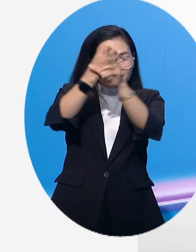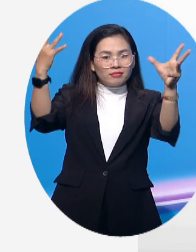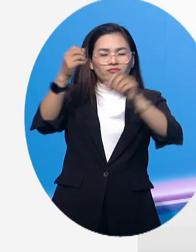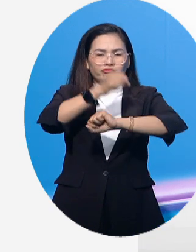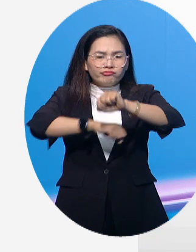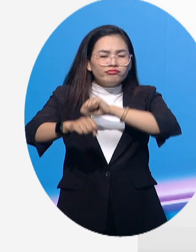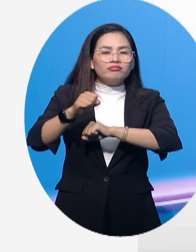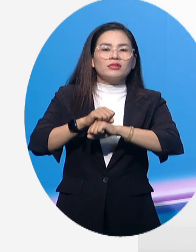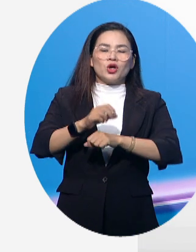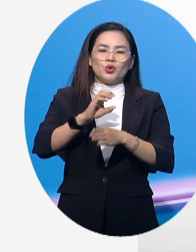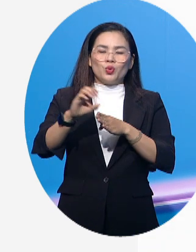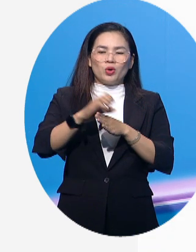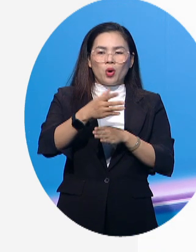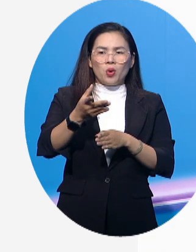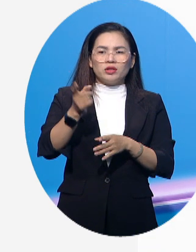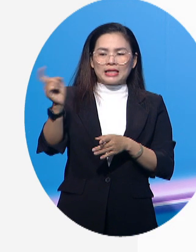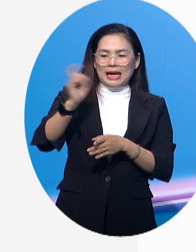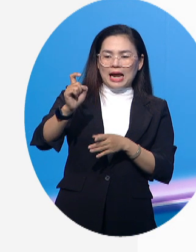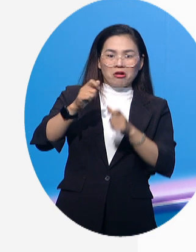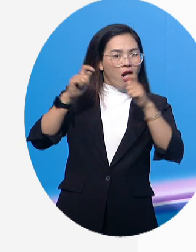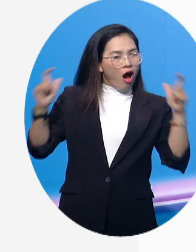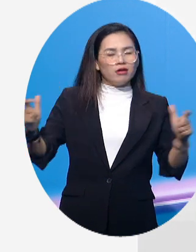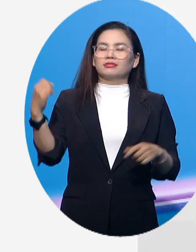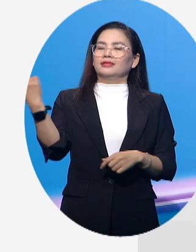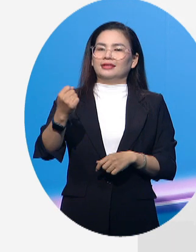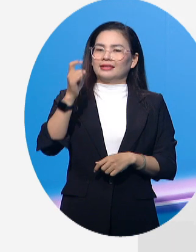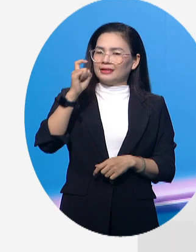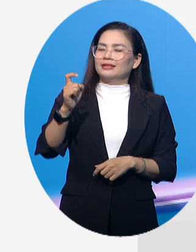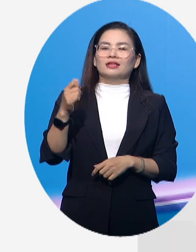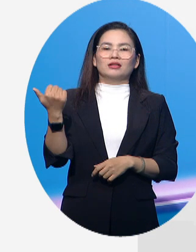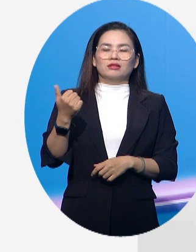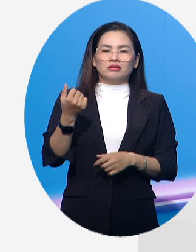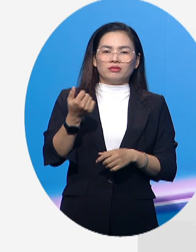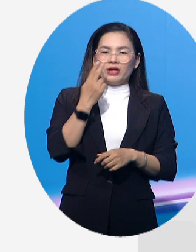năng đáp ứng nhu cầu cho đơn đặt hàng lớn của các đơn vị đối tác, khách hàng trong và ngoài nước.